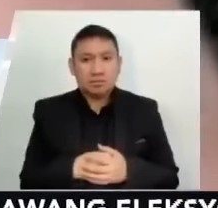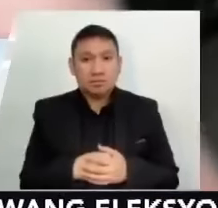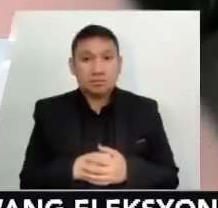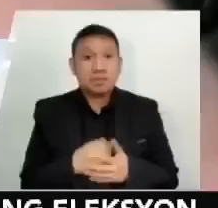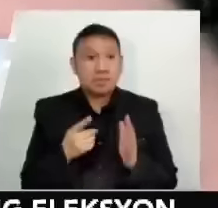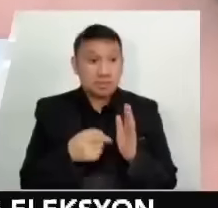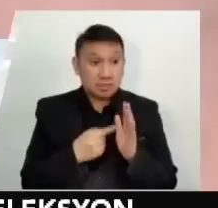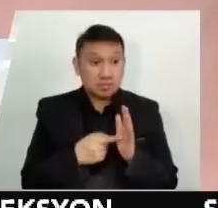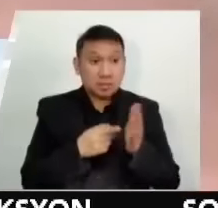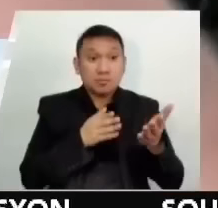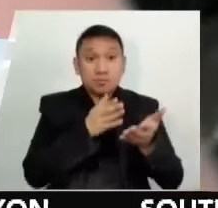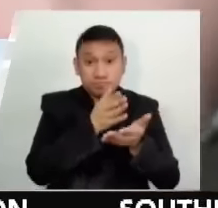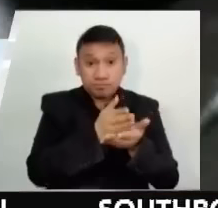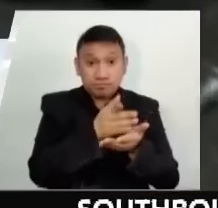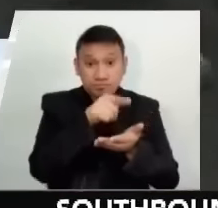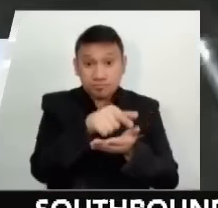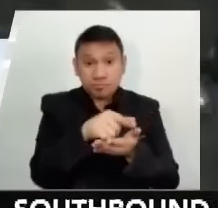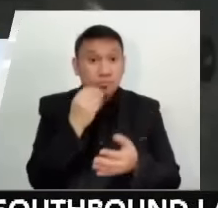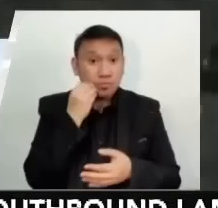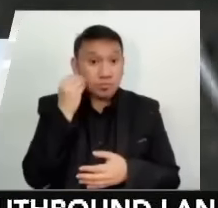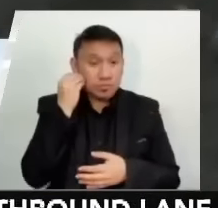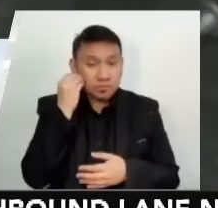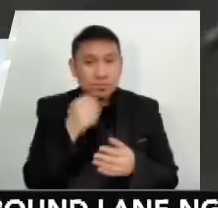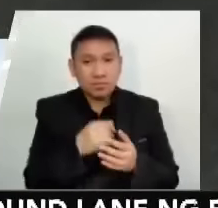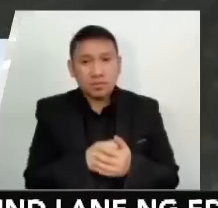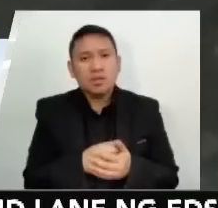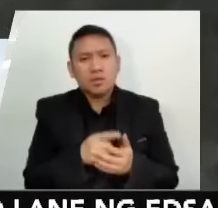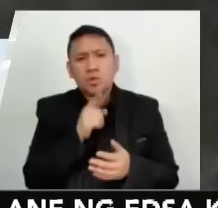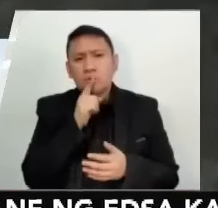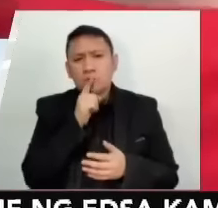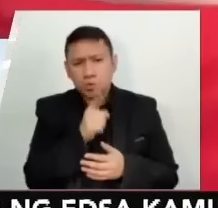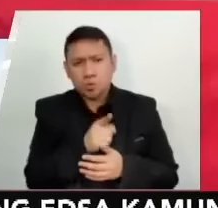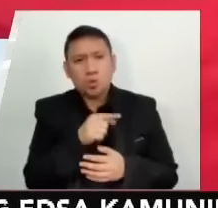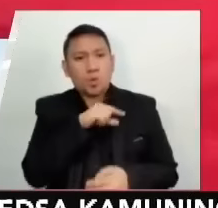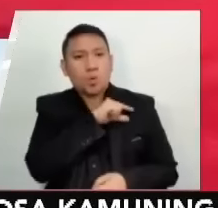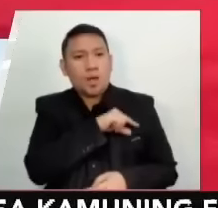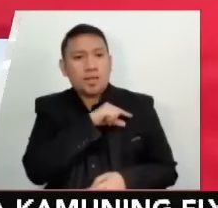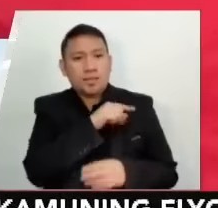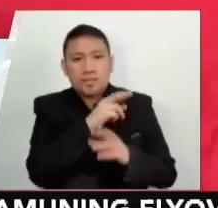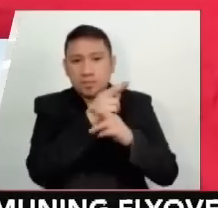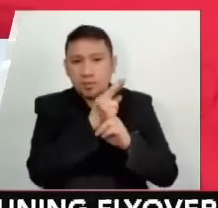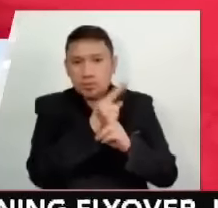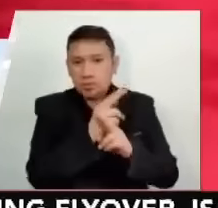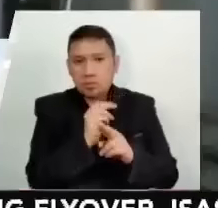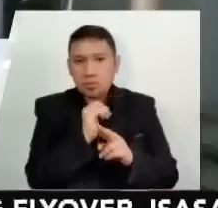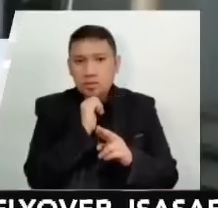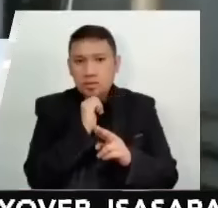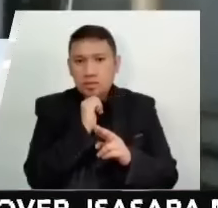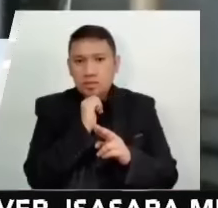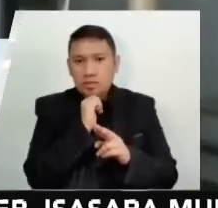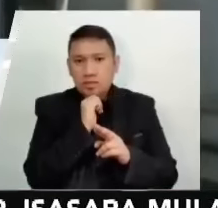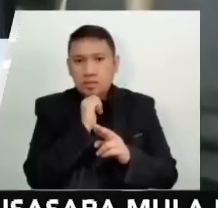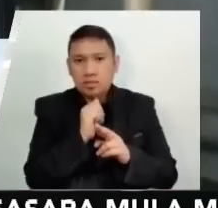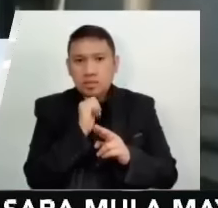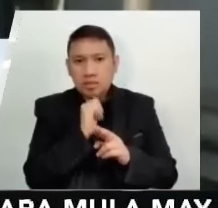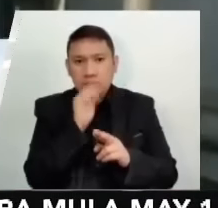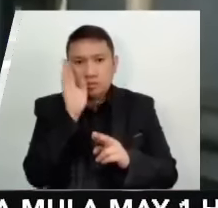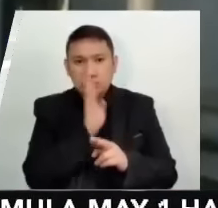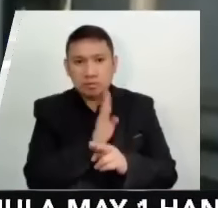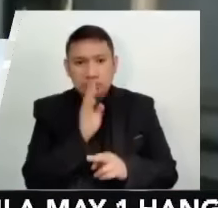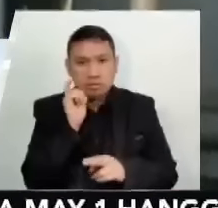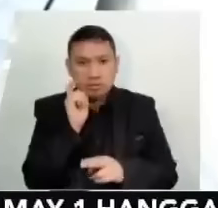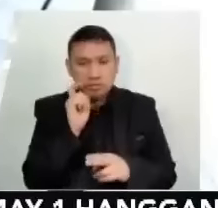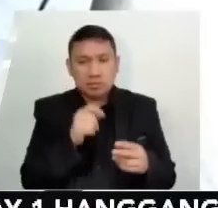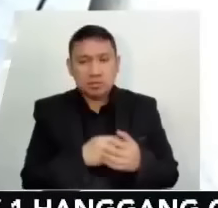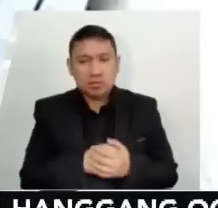aircon tinitiyak daw nilang pulido ang pagkaka repair para iwas disgrasya kapag gagamitin na ulit ng customer dahil kabi-kabila ang mga